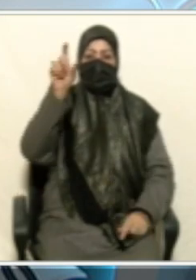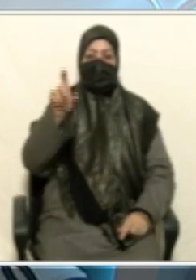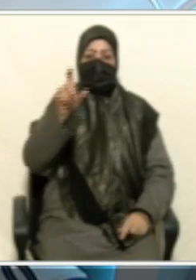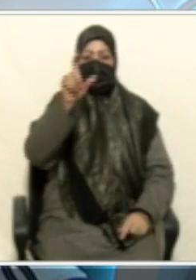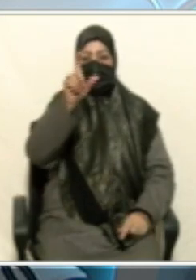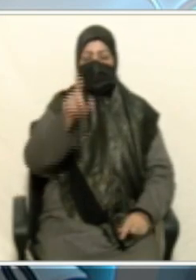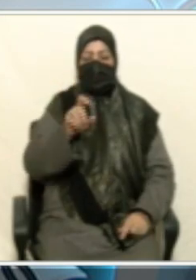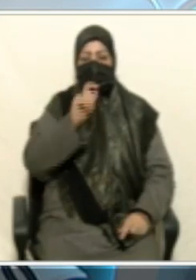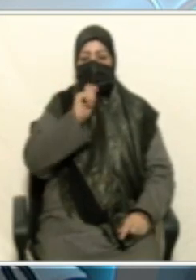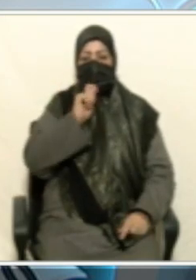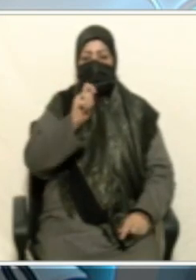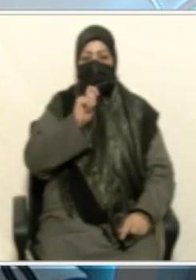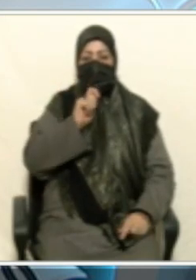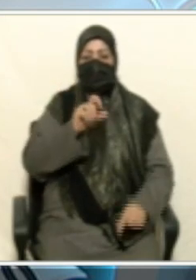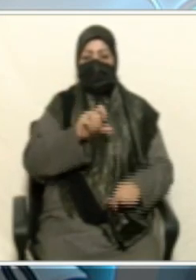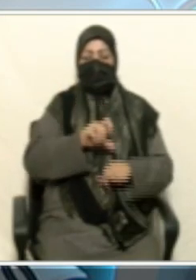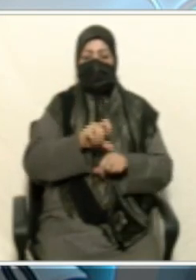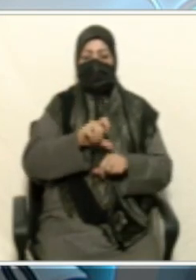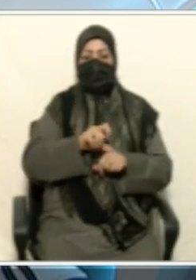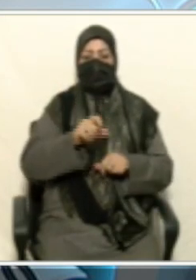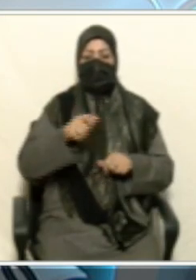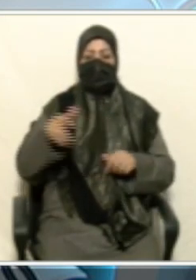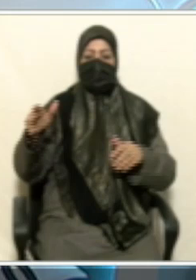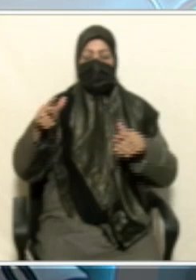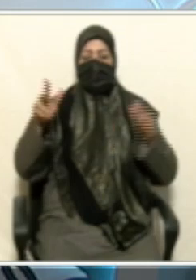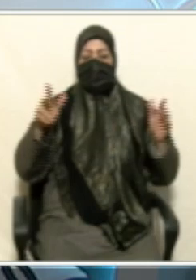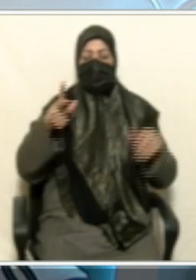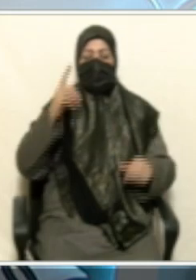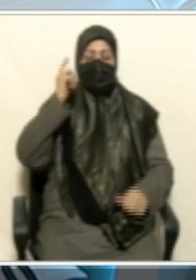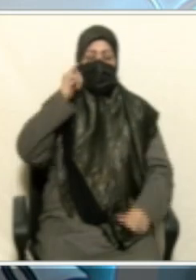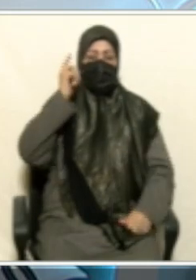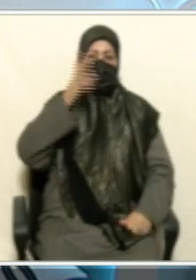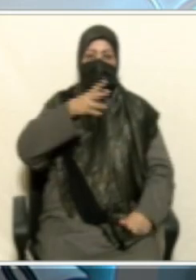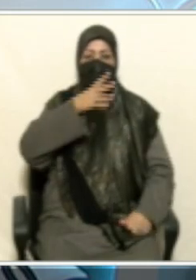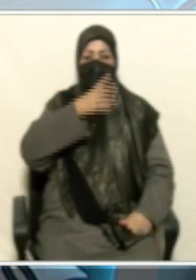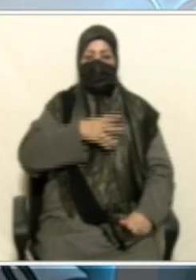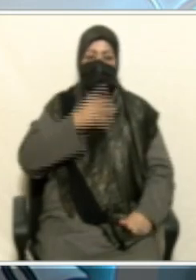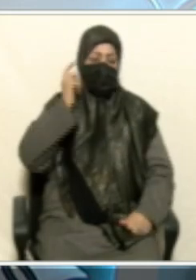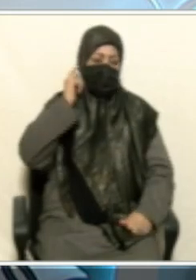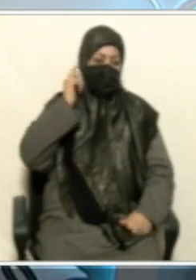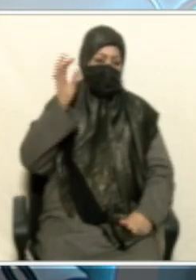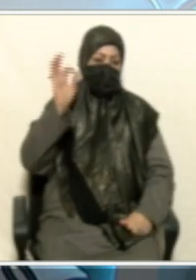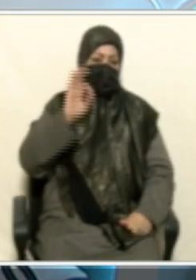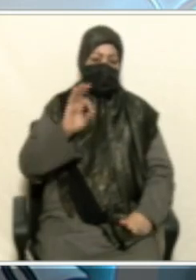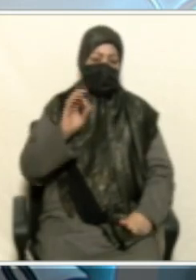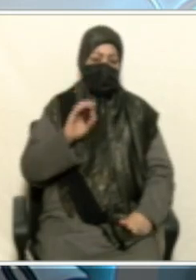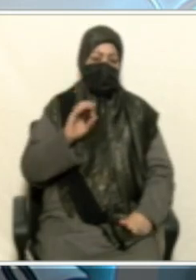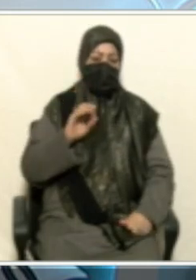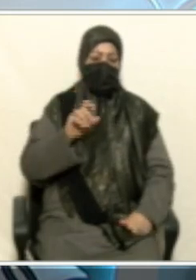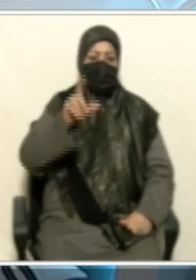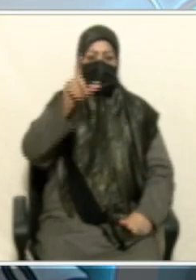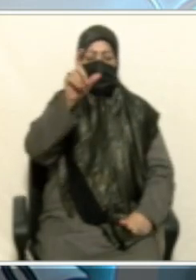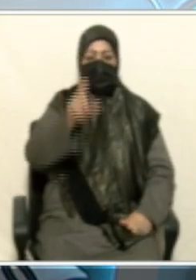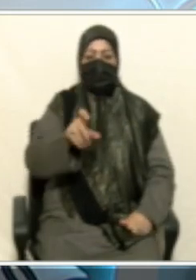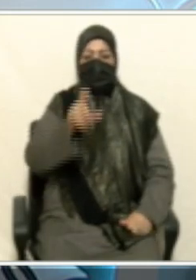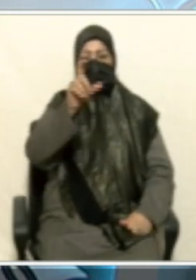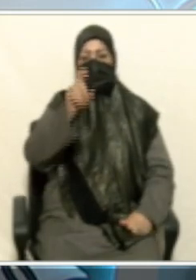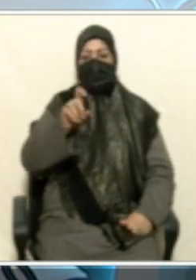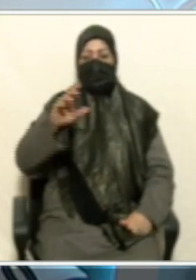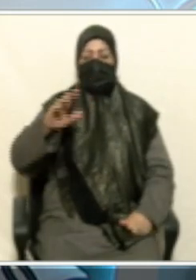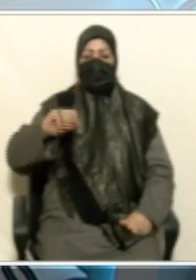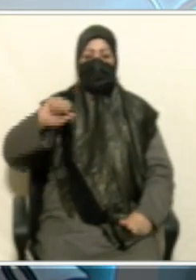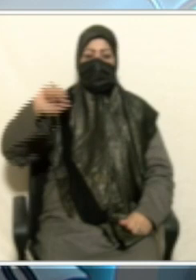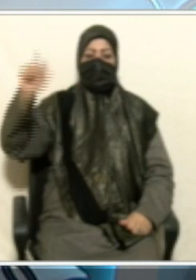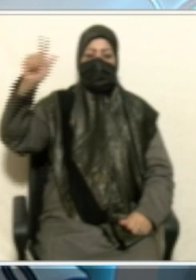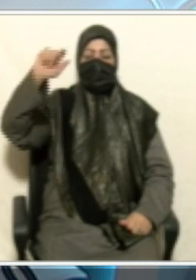يا شيخ ولا شن قلت؟ ما سمعتكش كويس. قلت لك الأئمة اللي في واحد طرابلس هي يعني غبيين